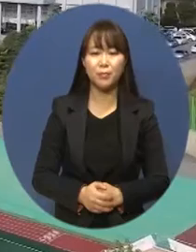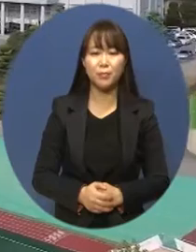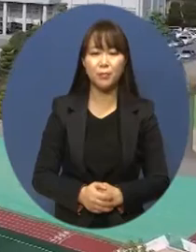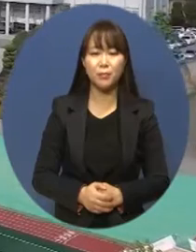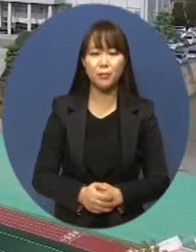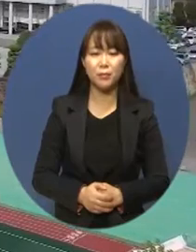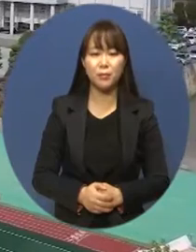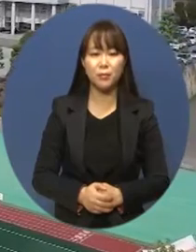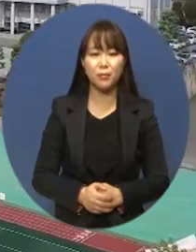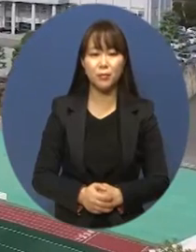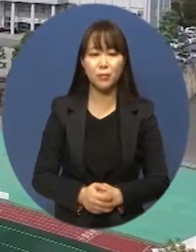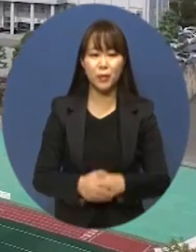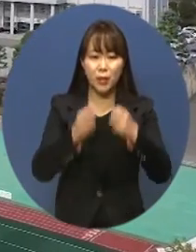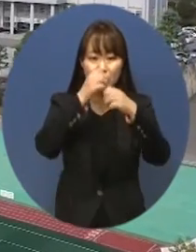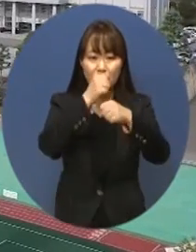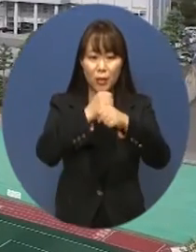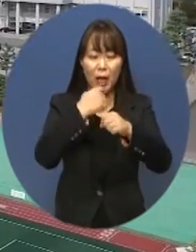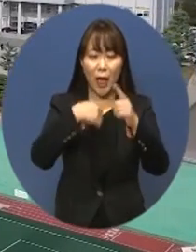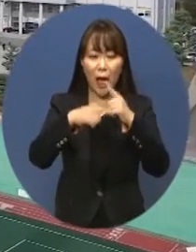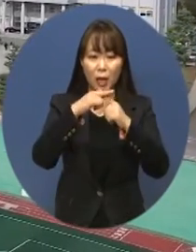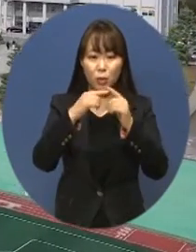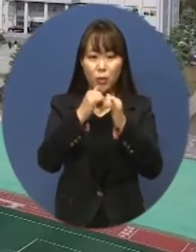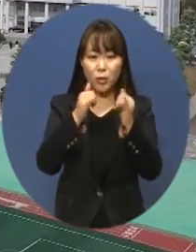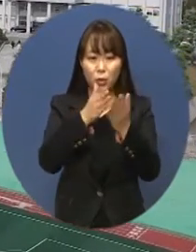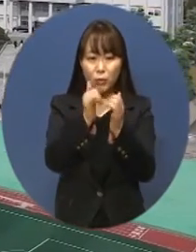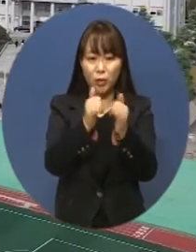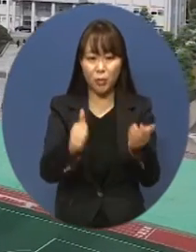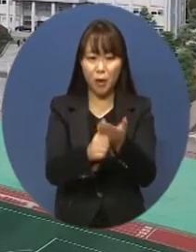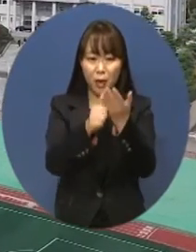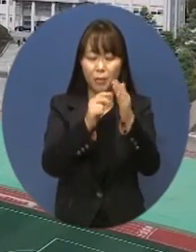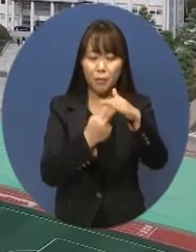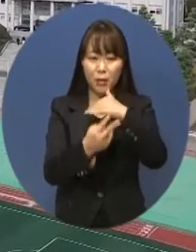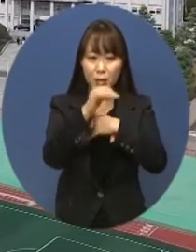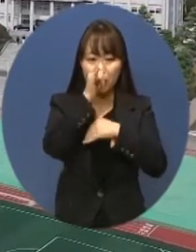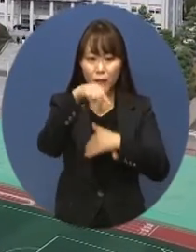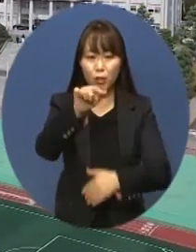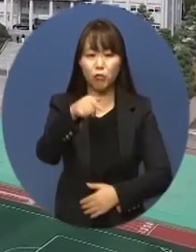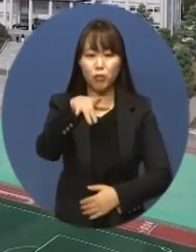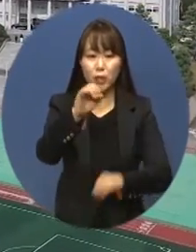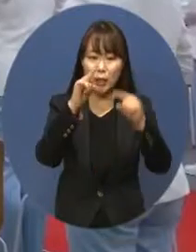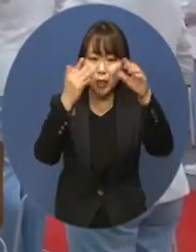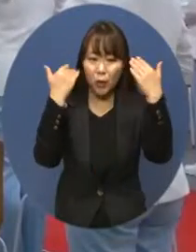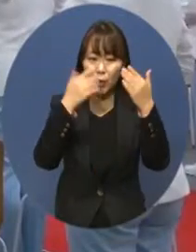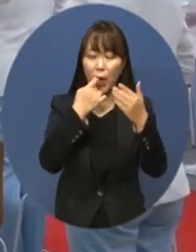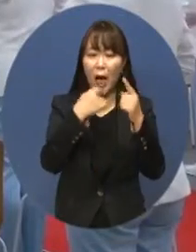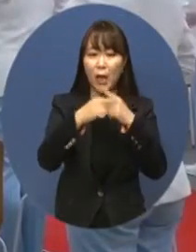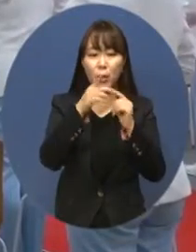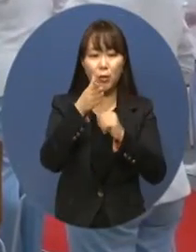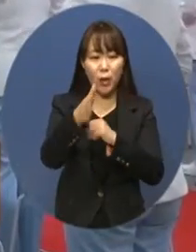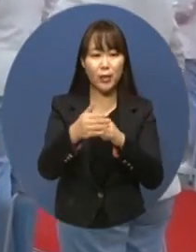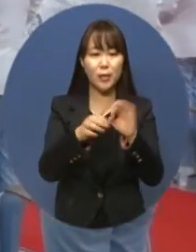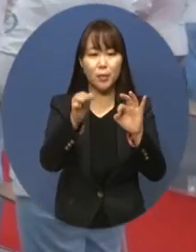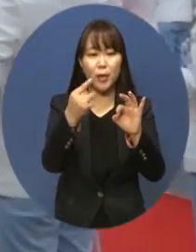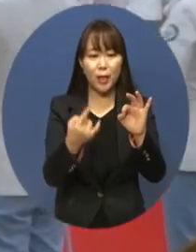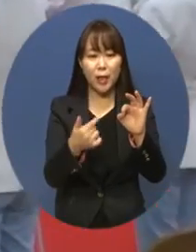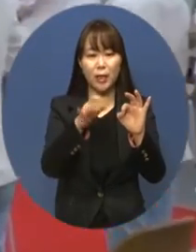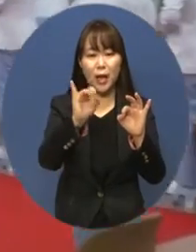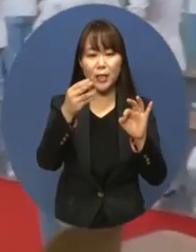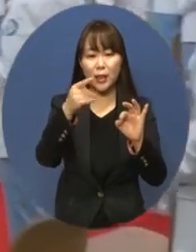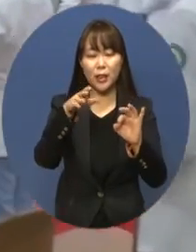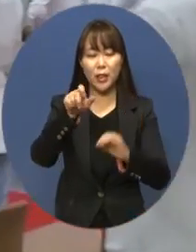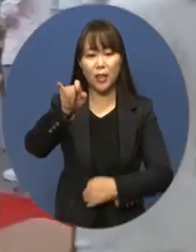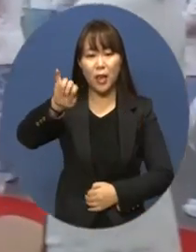창조적 간호 전문의는 양성하는 곳을 기전으로 세우고 있는 군장대학교 간호학과는 제 10회 나이팅게일